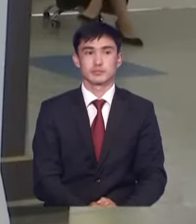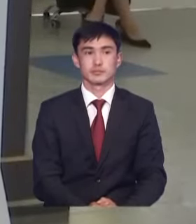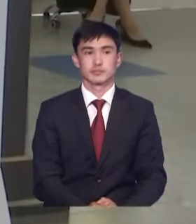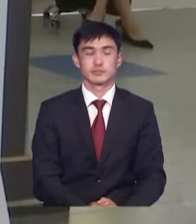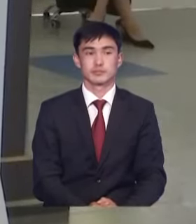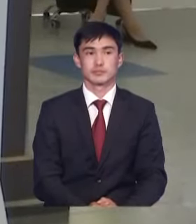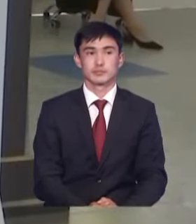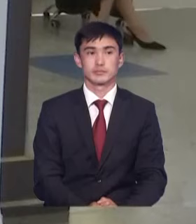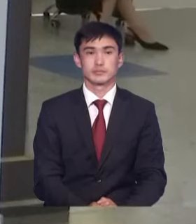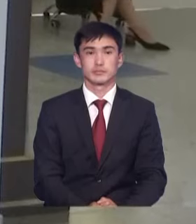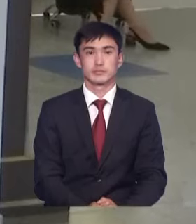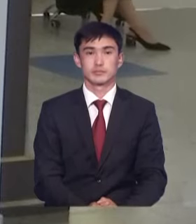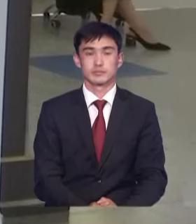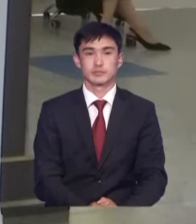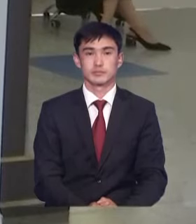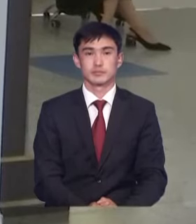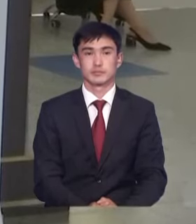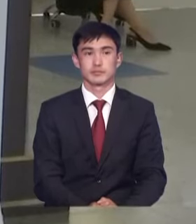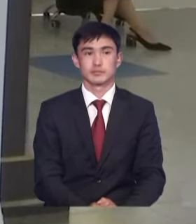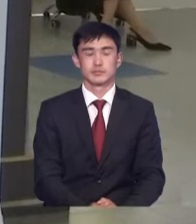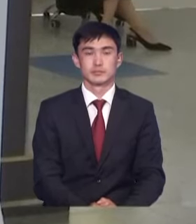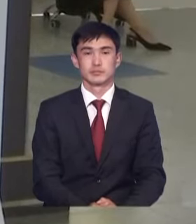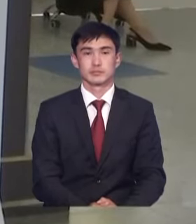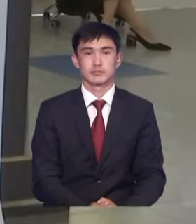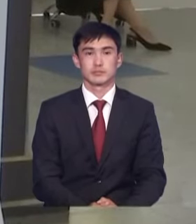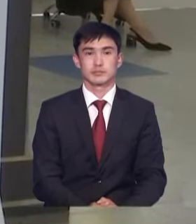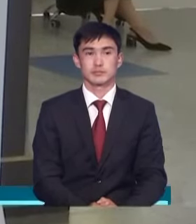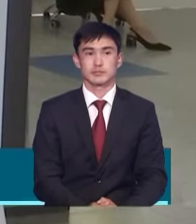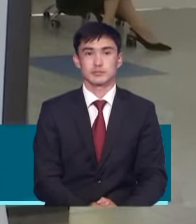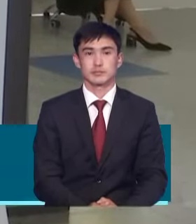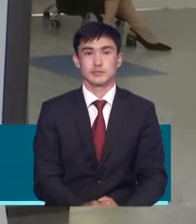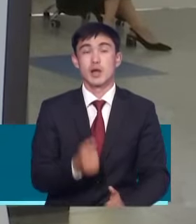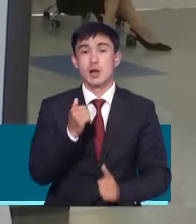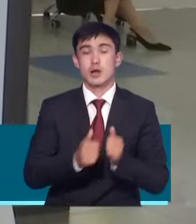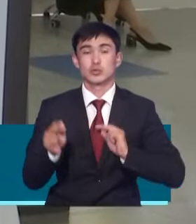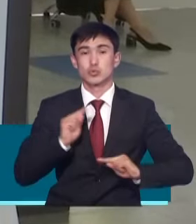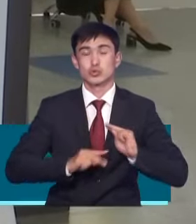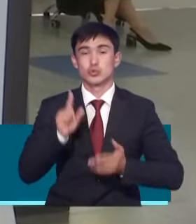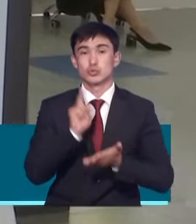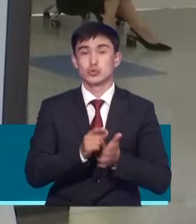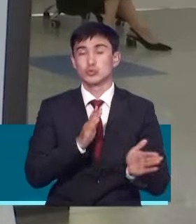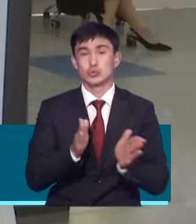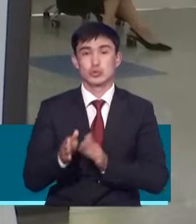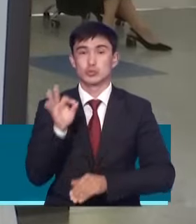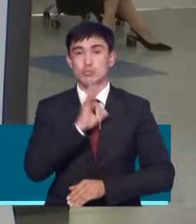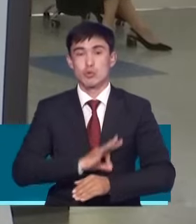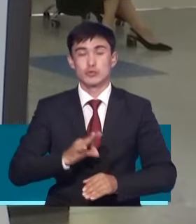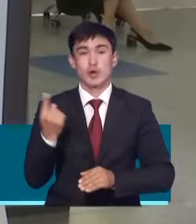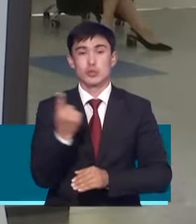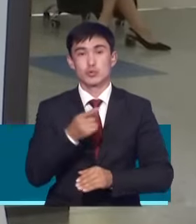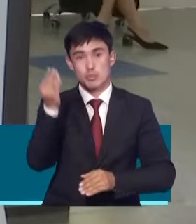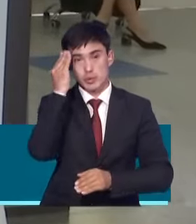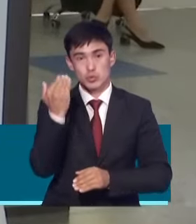қолдану керек, оны жүйелі қолдану керек. Бүгін бір технологияның екінші... Каждый учитель должен регулярно использовать одну и ту